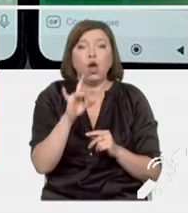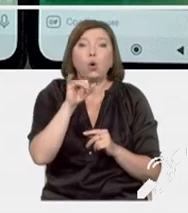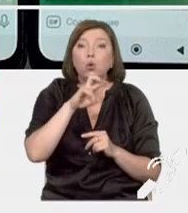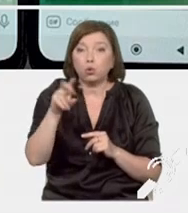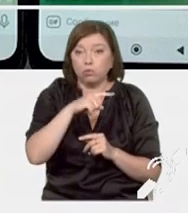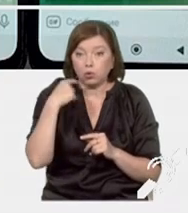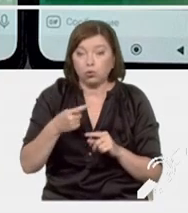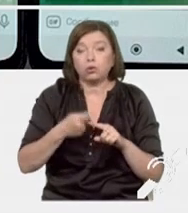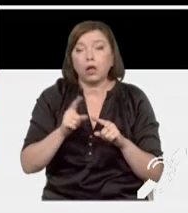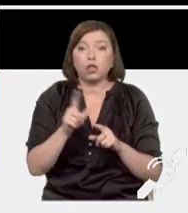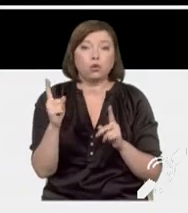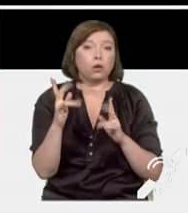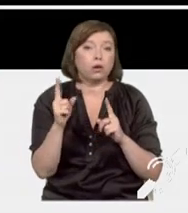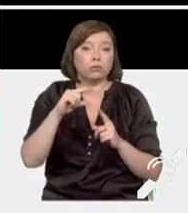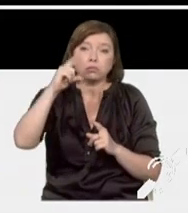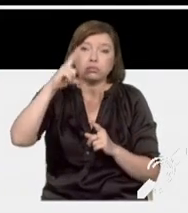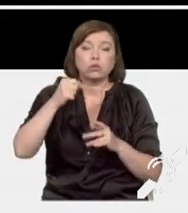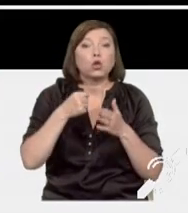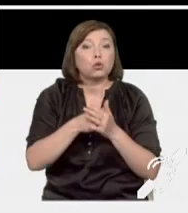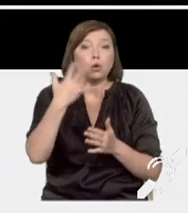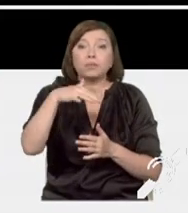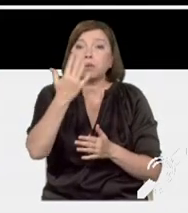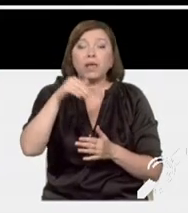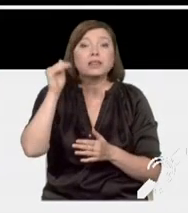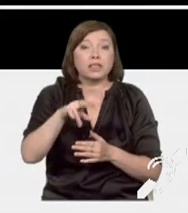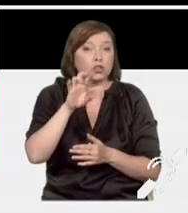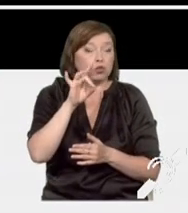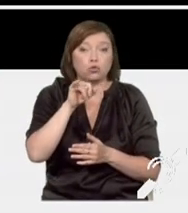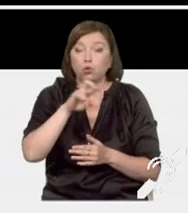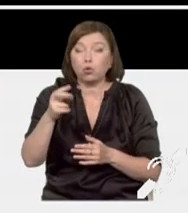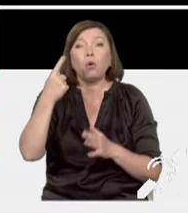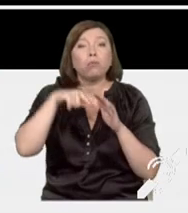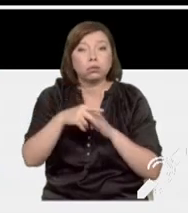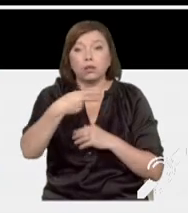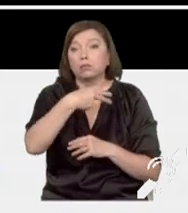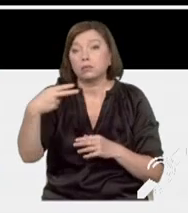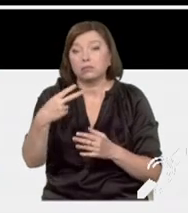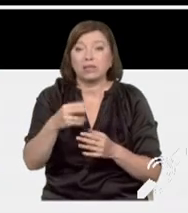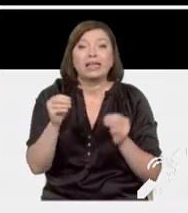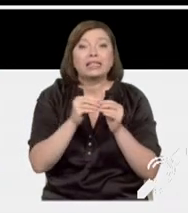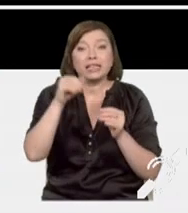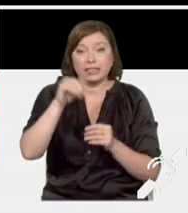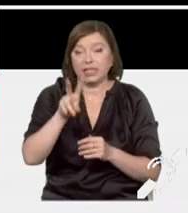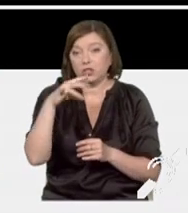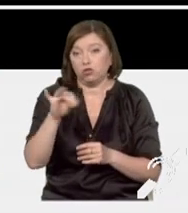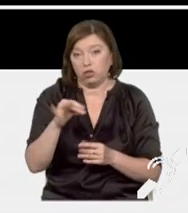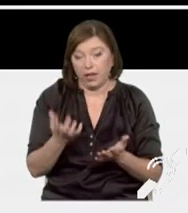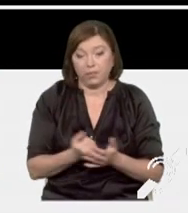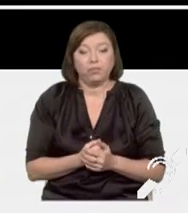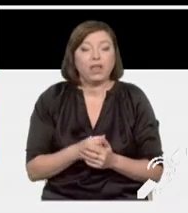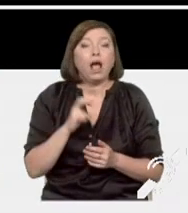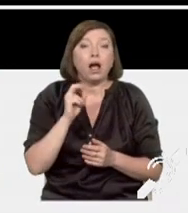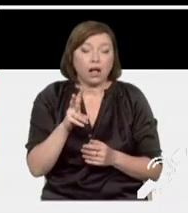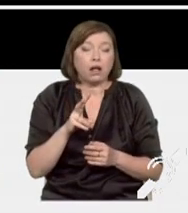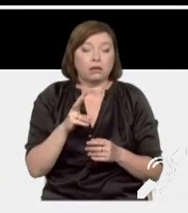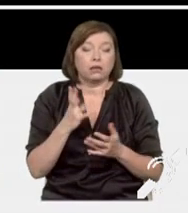ruble rusești, care variază și până la 55.000 de ruble, adică echivalentul la circa 10.000 de lei moldovenești.